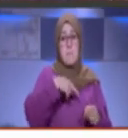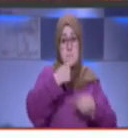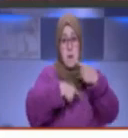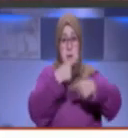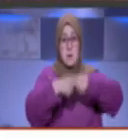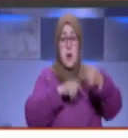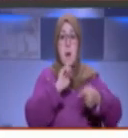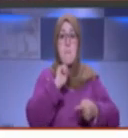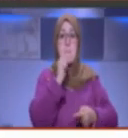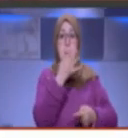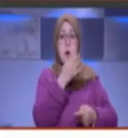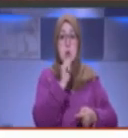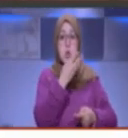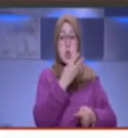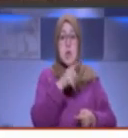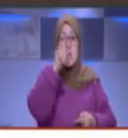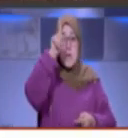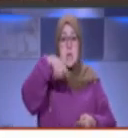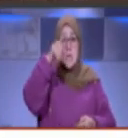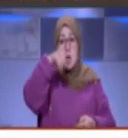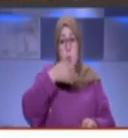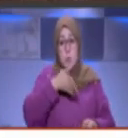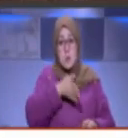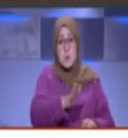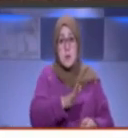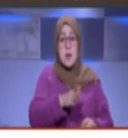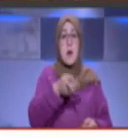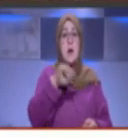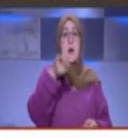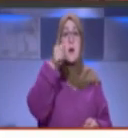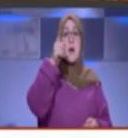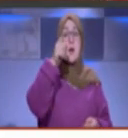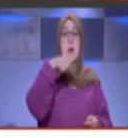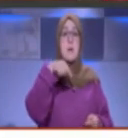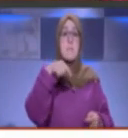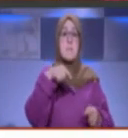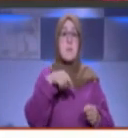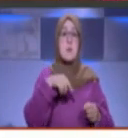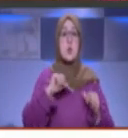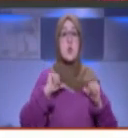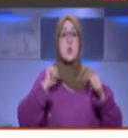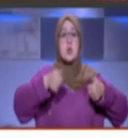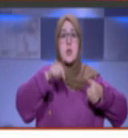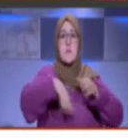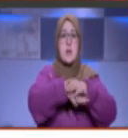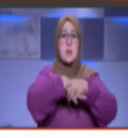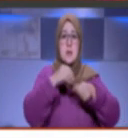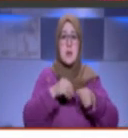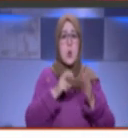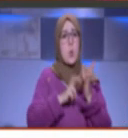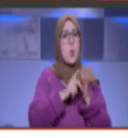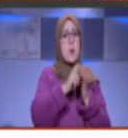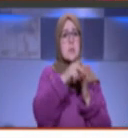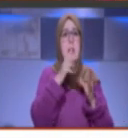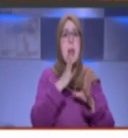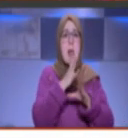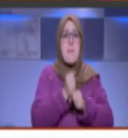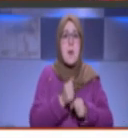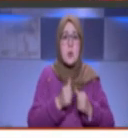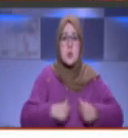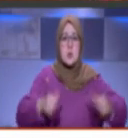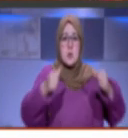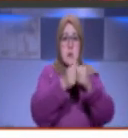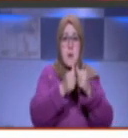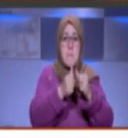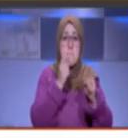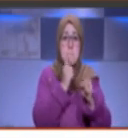يوماً كعزل صحي داخل عمله، يشارك في الإنتاج من جهة ويسعى لحماية أسرته من الاختلاط به من